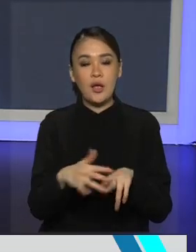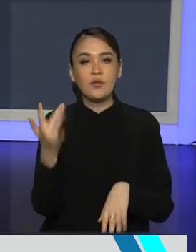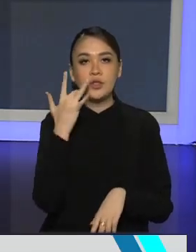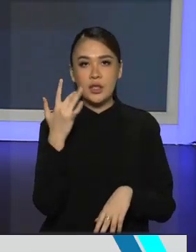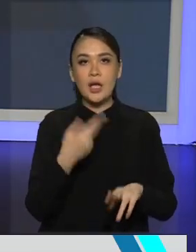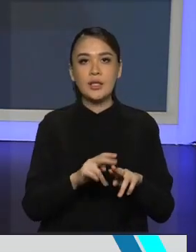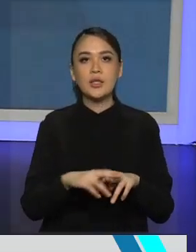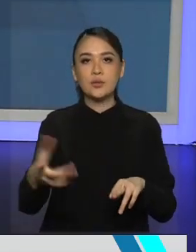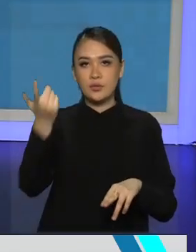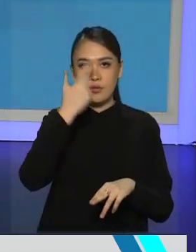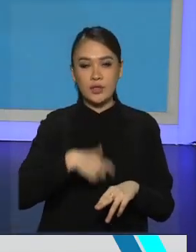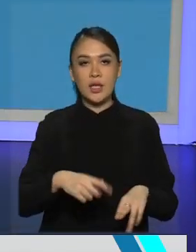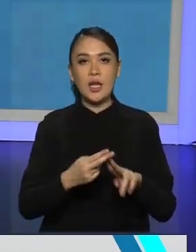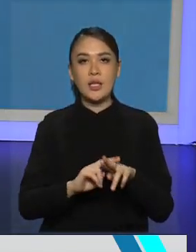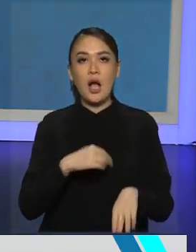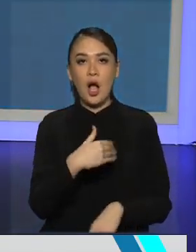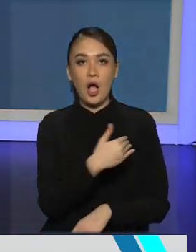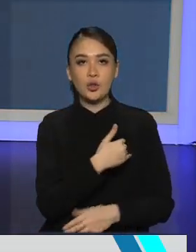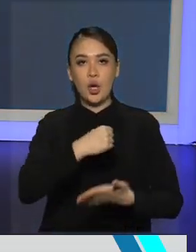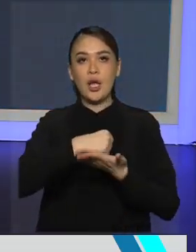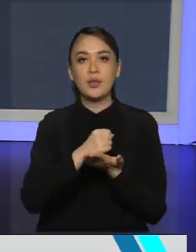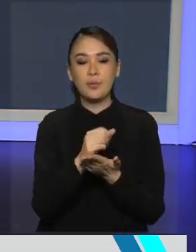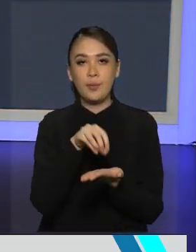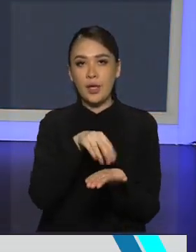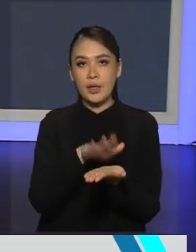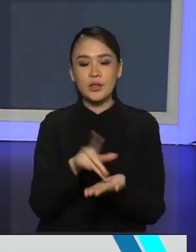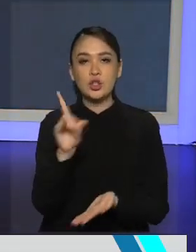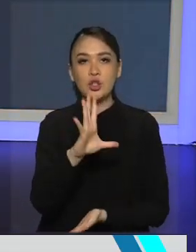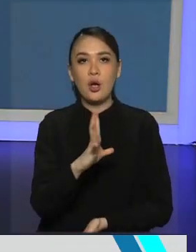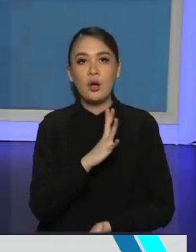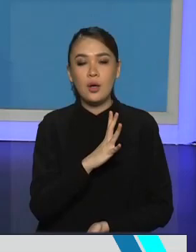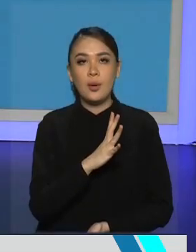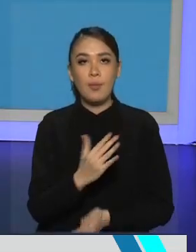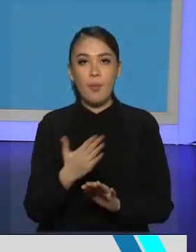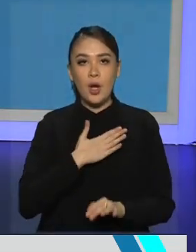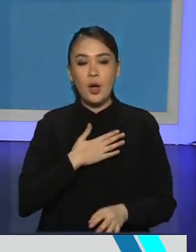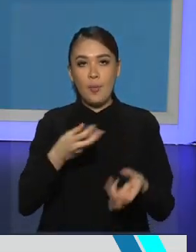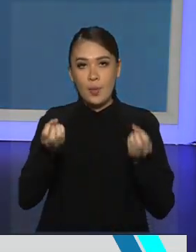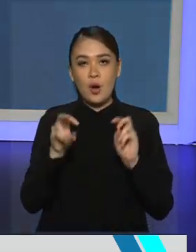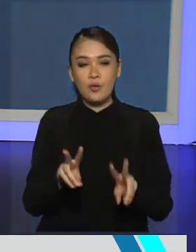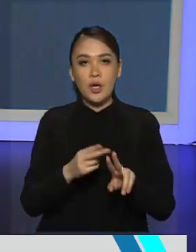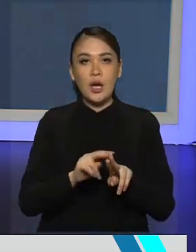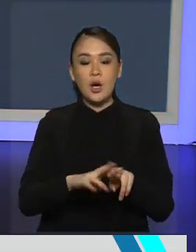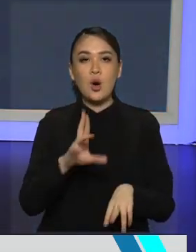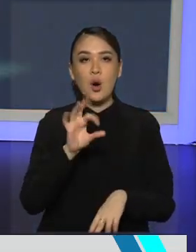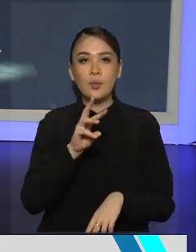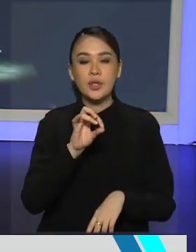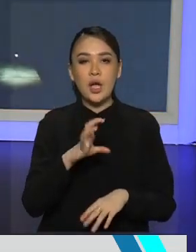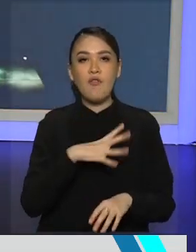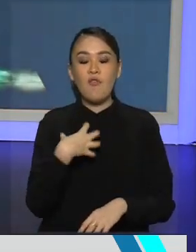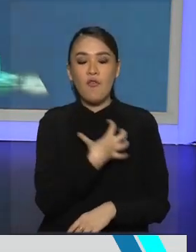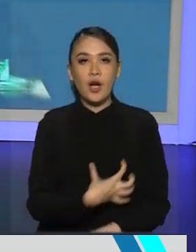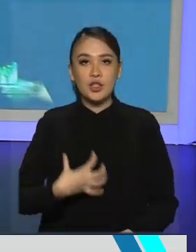со своей стороны я хочу отметить, помимо моего профильного комитета, в котором очень